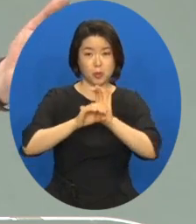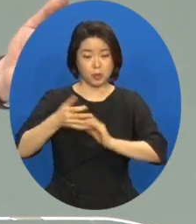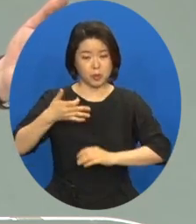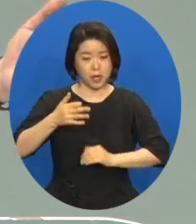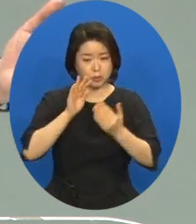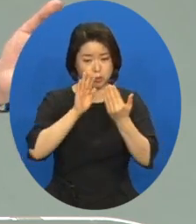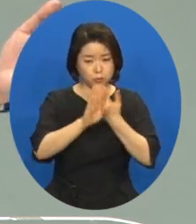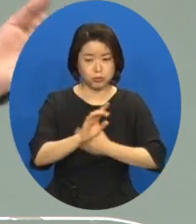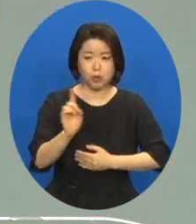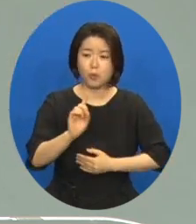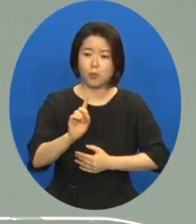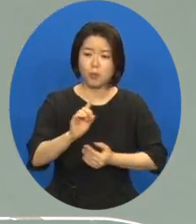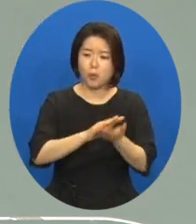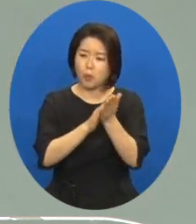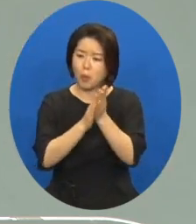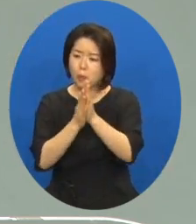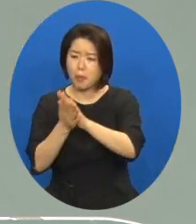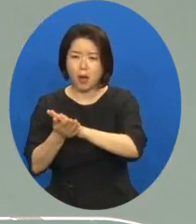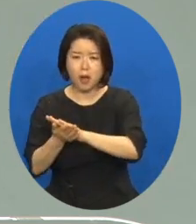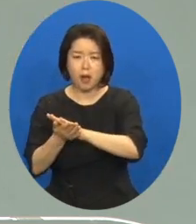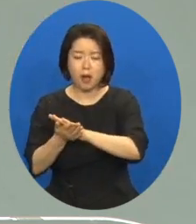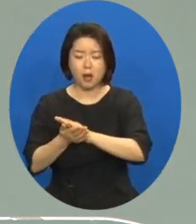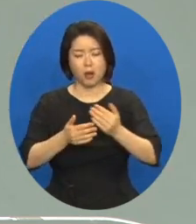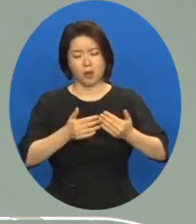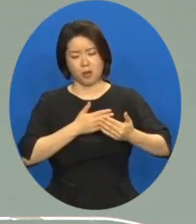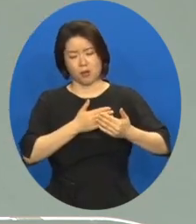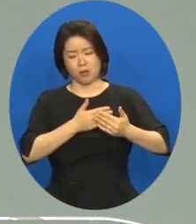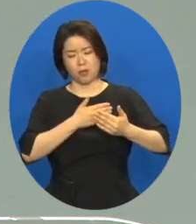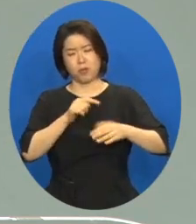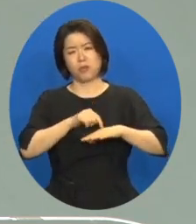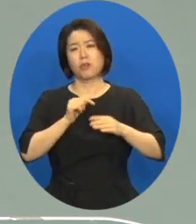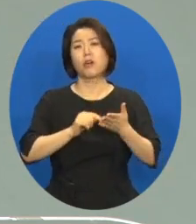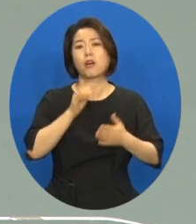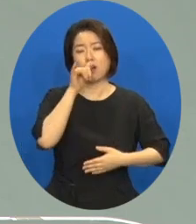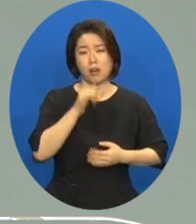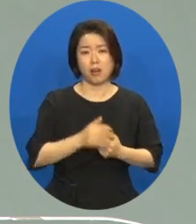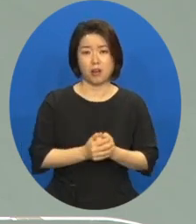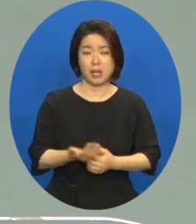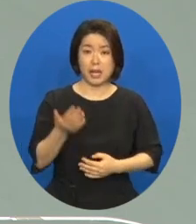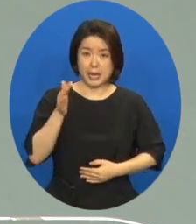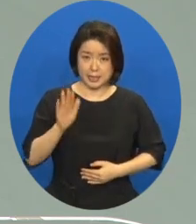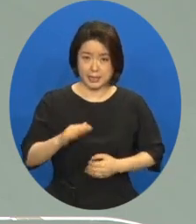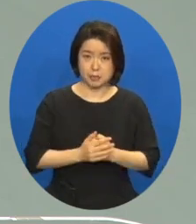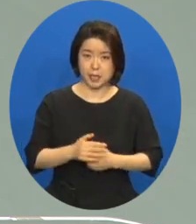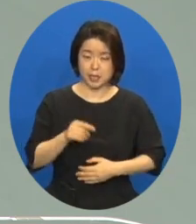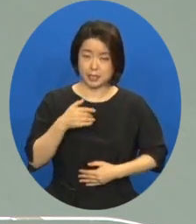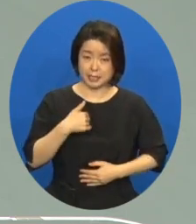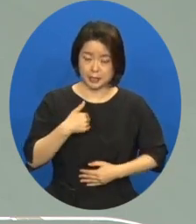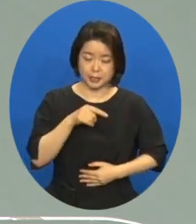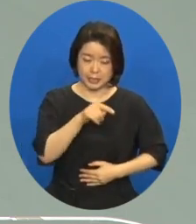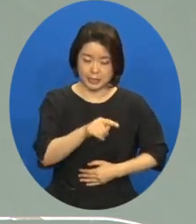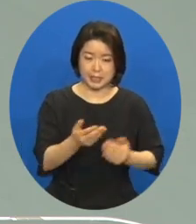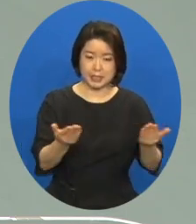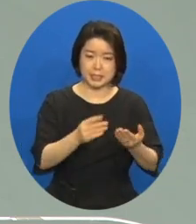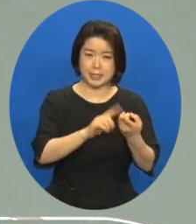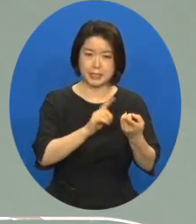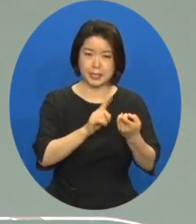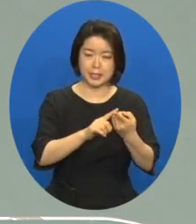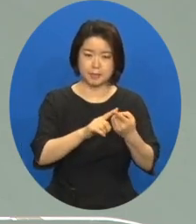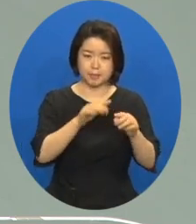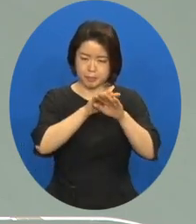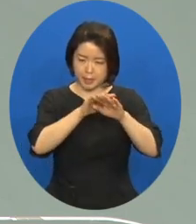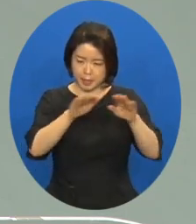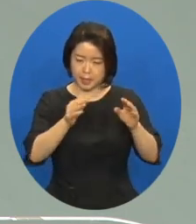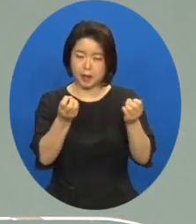어떻게 변할까 두렵기도 해요. 그러나 저는 이 일에 대한 해답은 오직 하나라고